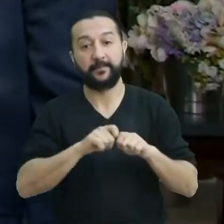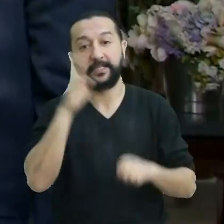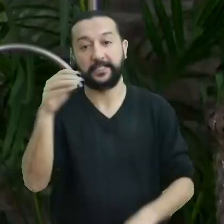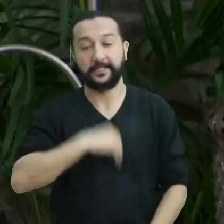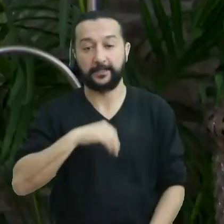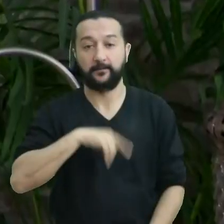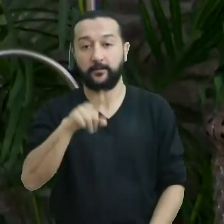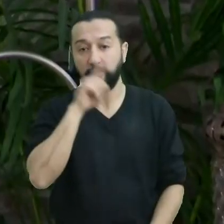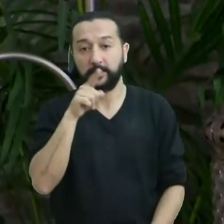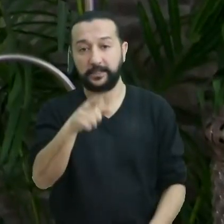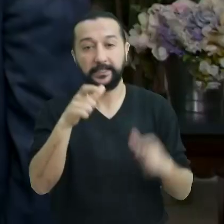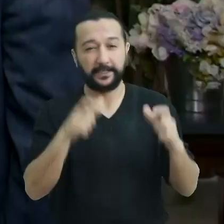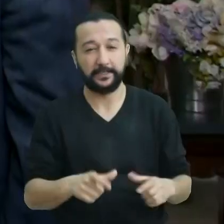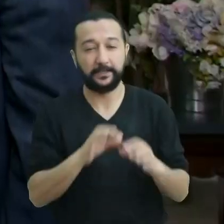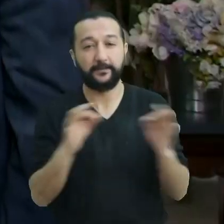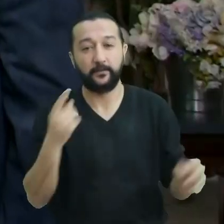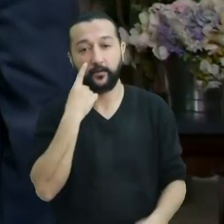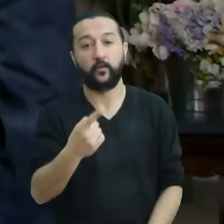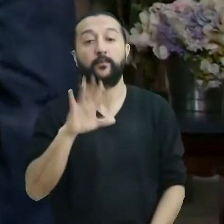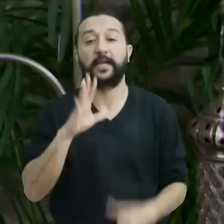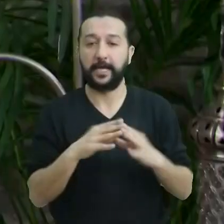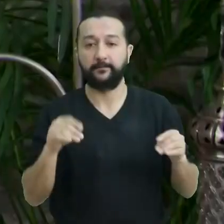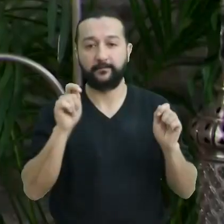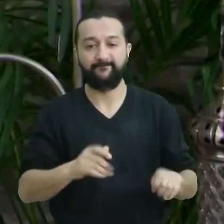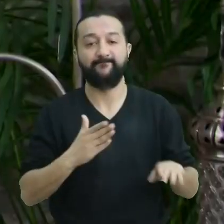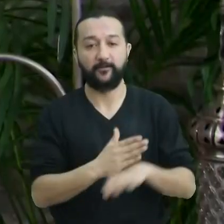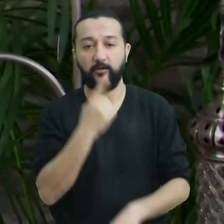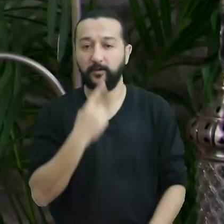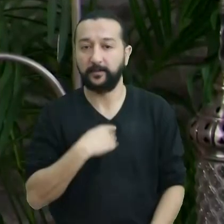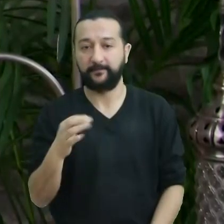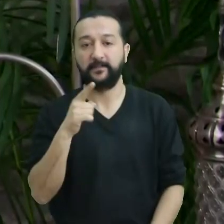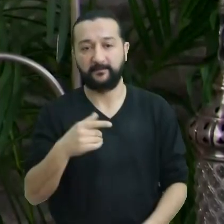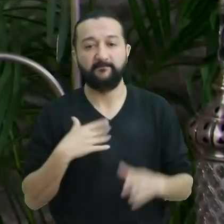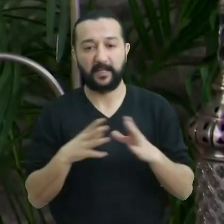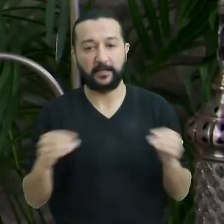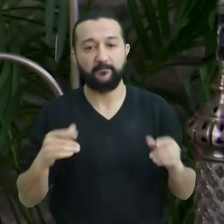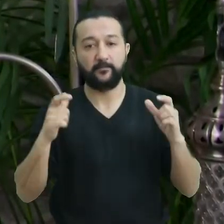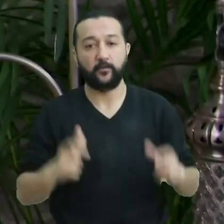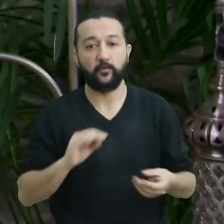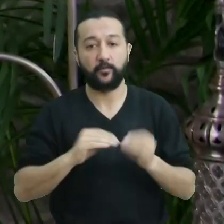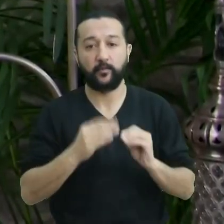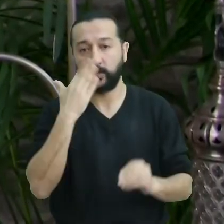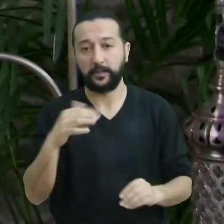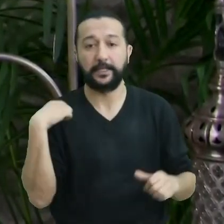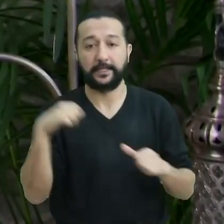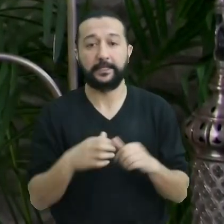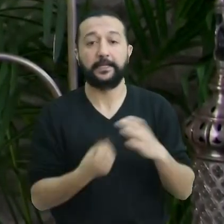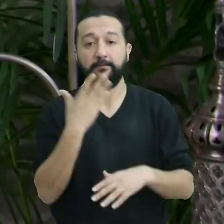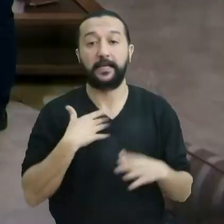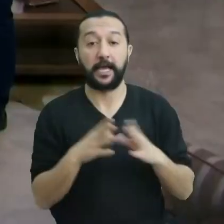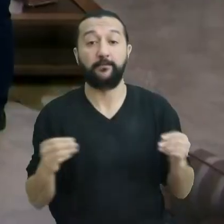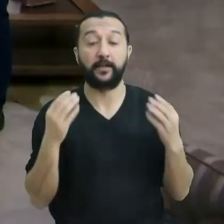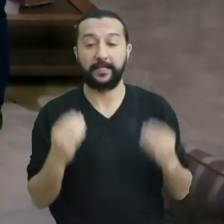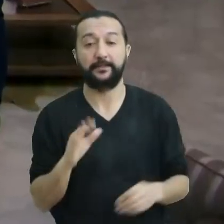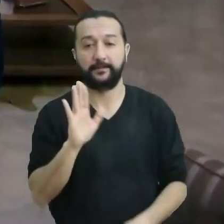gittiğini sanıyor. O yüzden bugün isterseniz pek ortalıklarda görünmeyin. Doğru söylüyorsun. Ortalıkta vukuat yokken ben yenisini çıkarmayayım